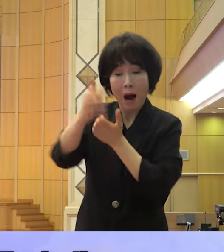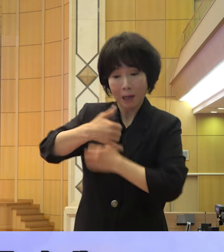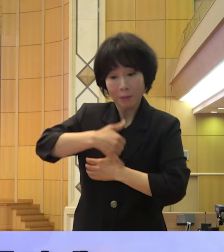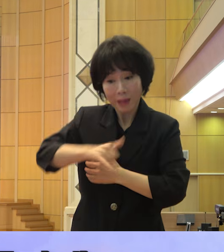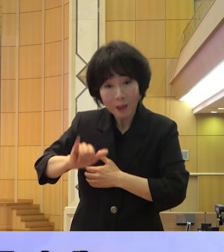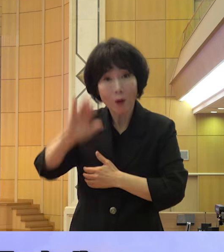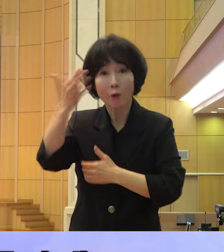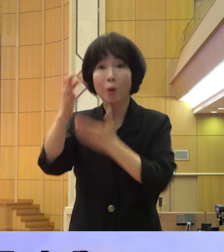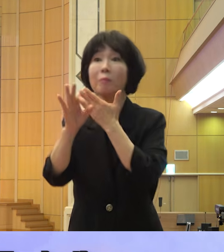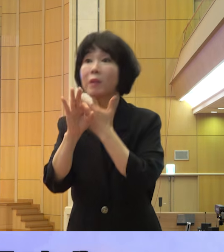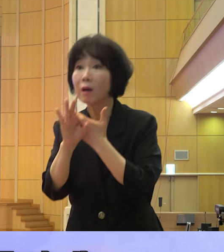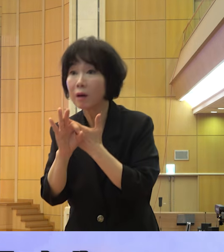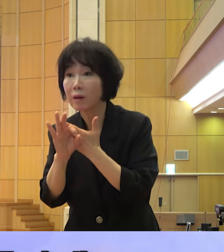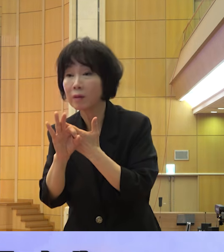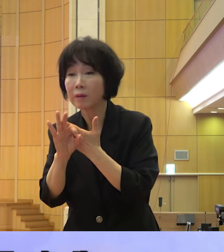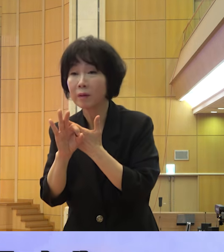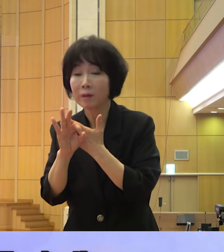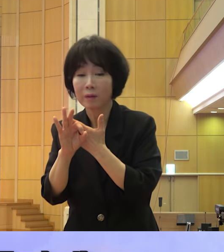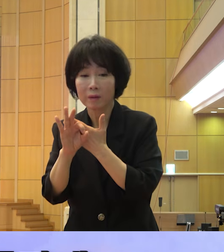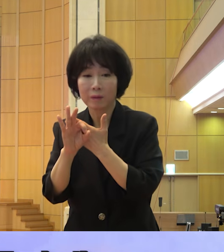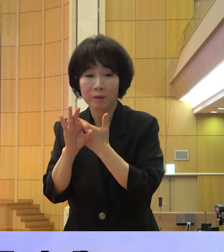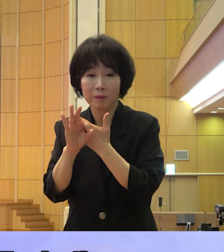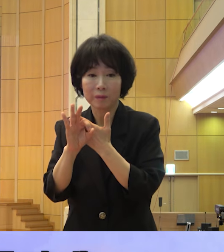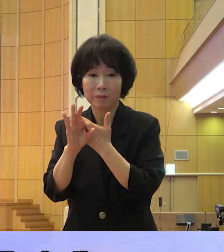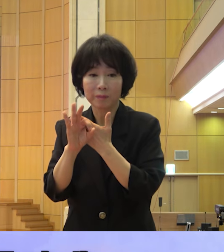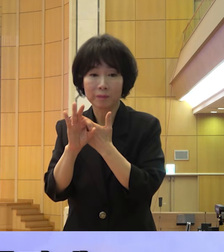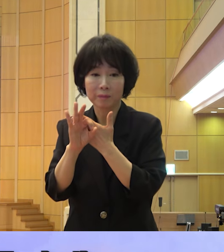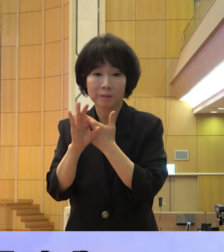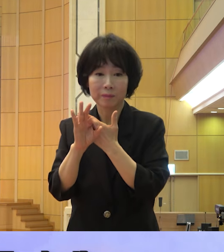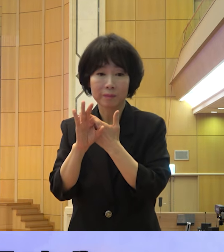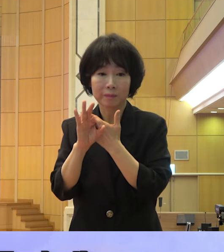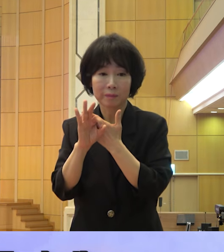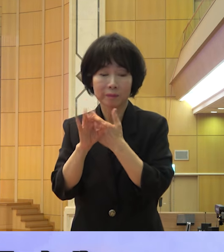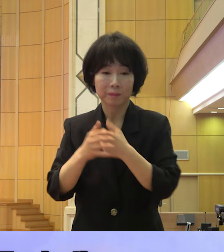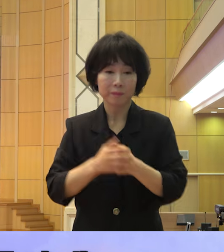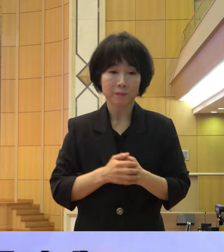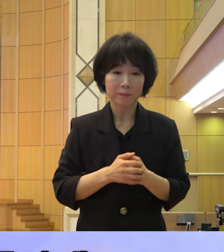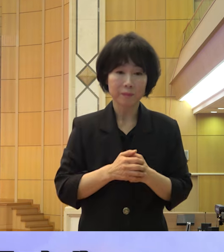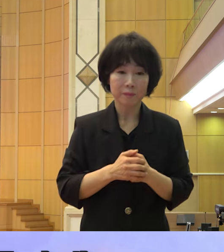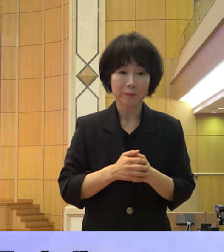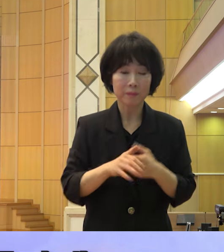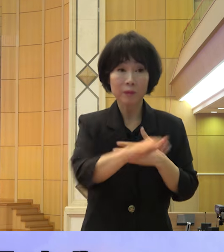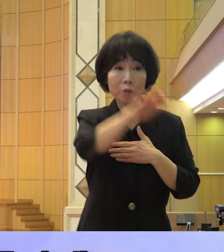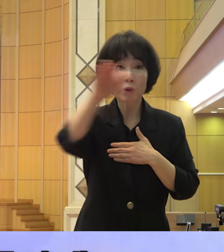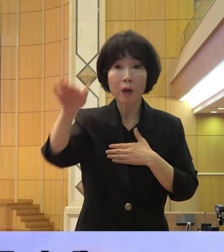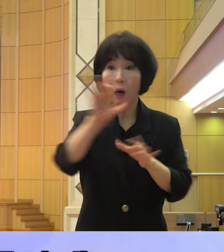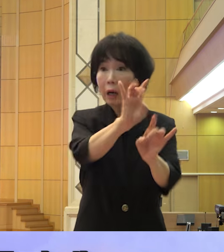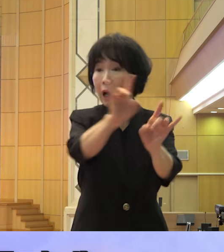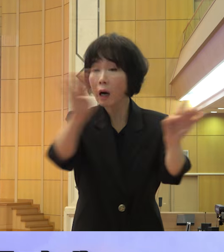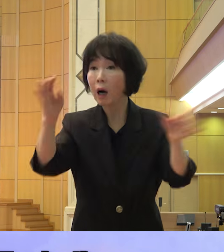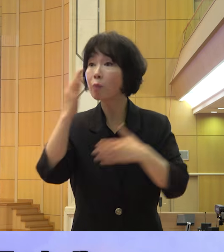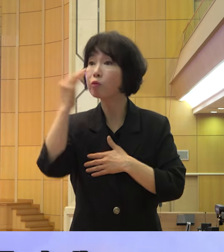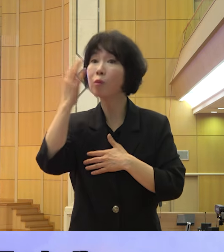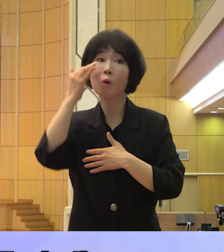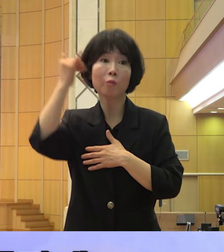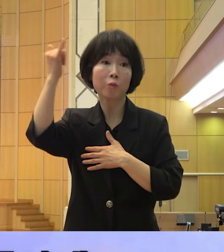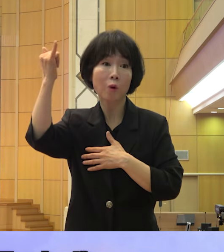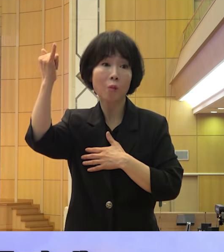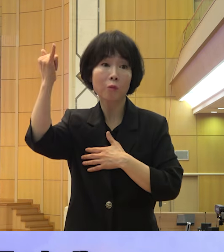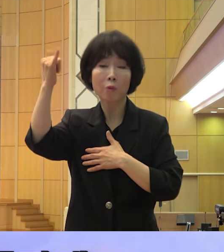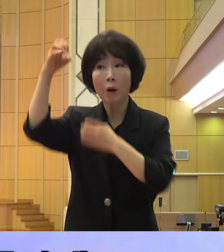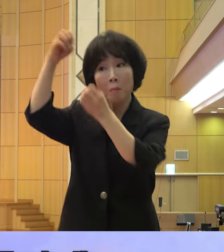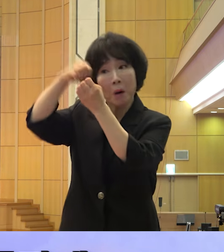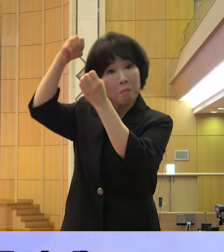자녀가 되면 우리 사람도 부모님으로부터 이렇게 DNA